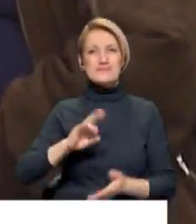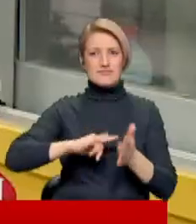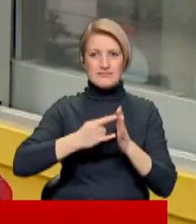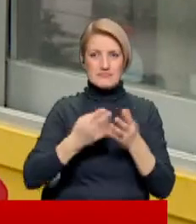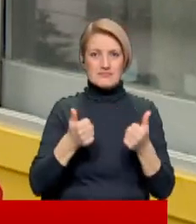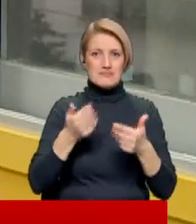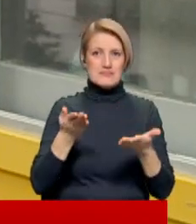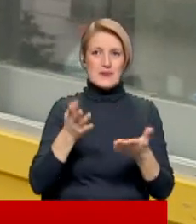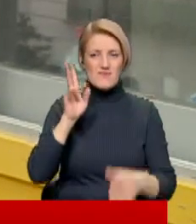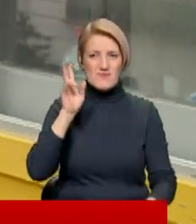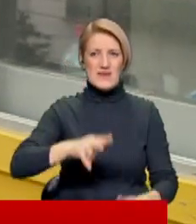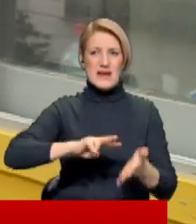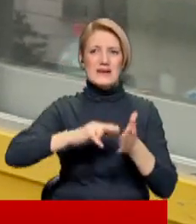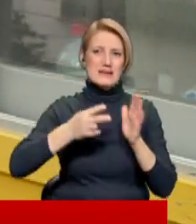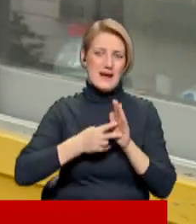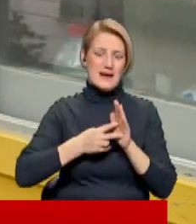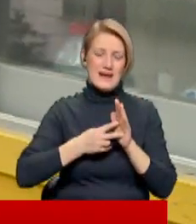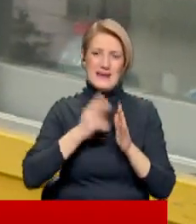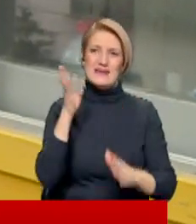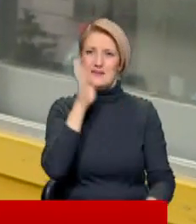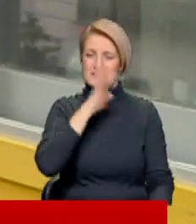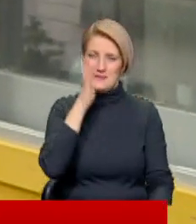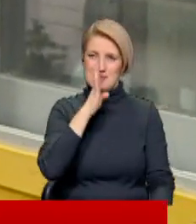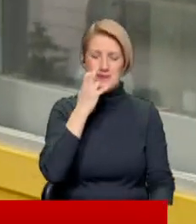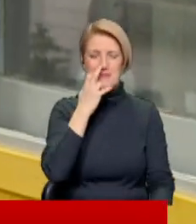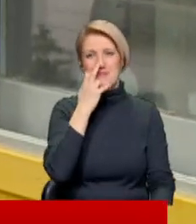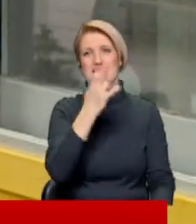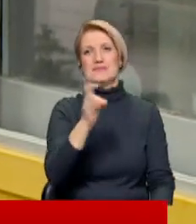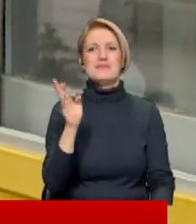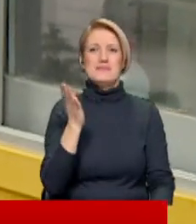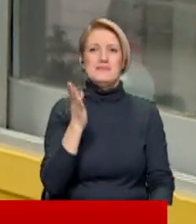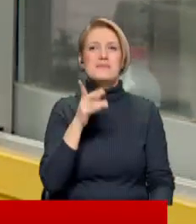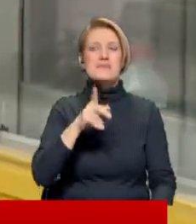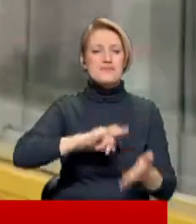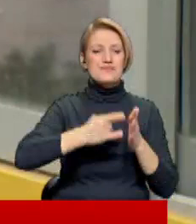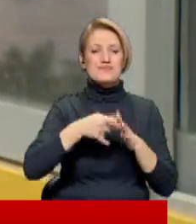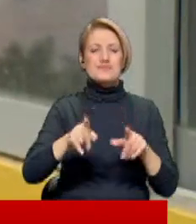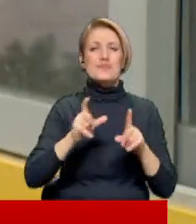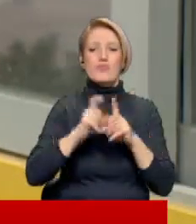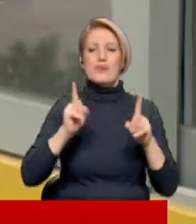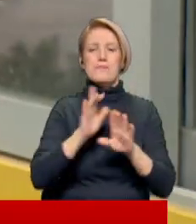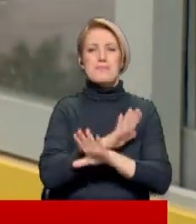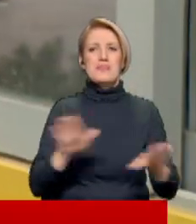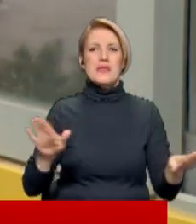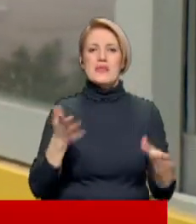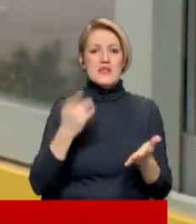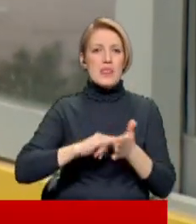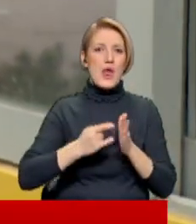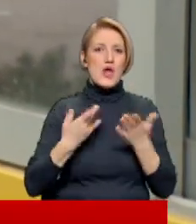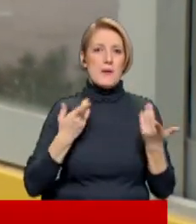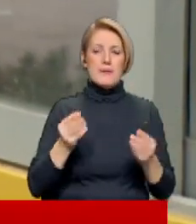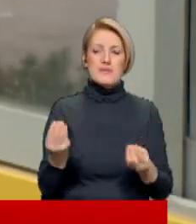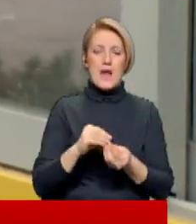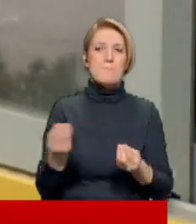Geçinebiliyor musunuz? Vallahi idara, mudara, dubara. Yoksa geçim davası maalesef bu devirde bitti. Nasıl idare edeceğiz yani?